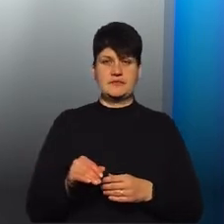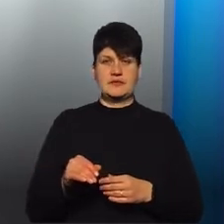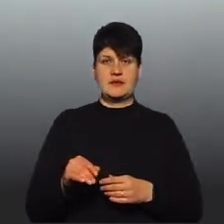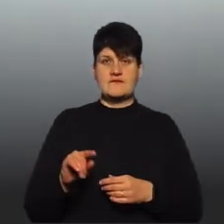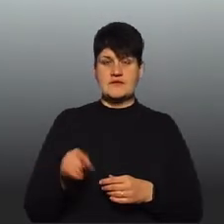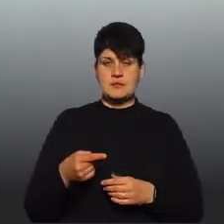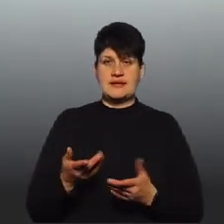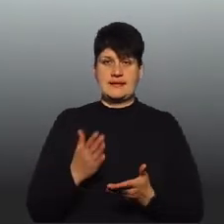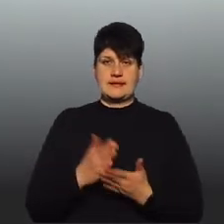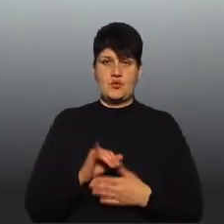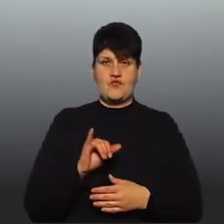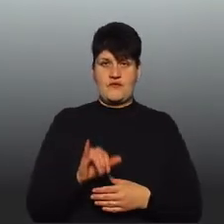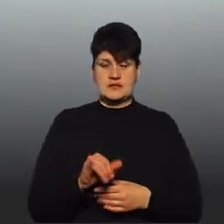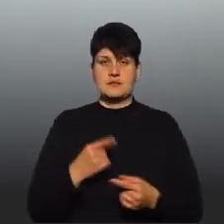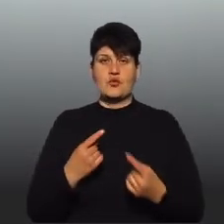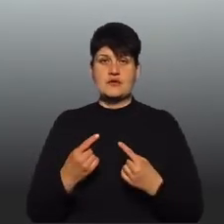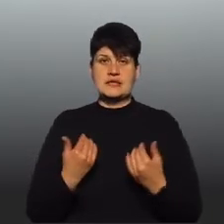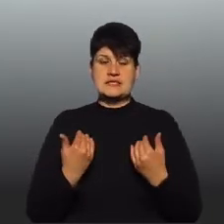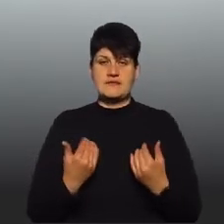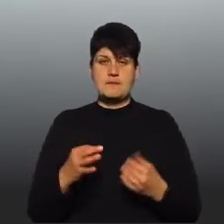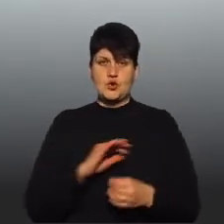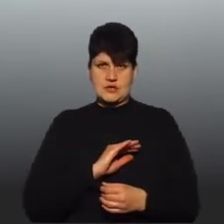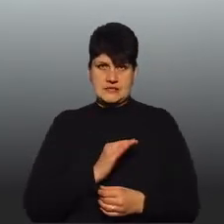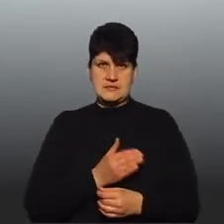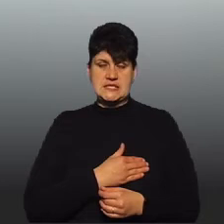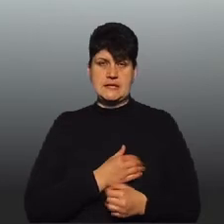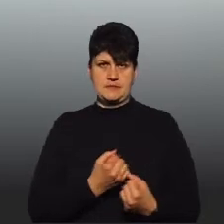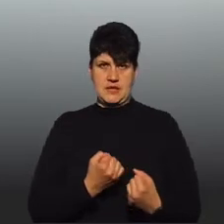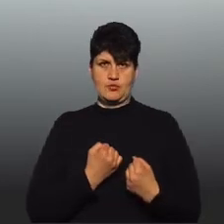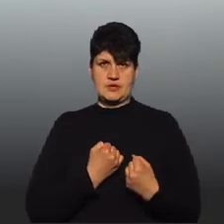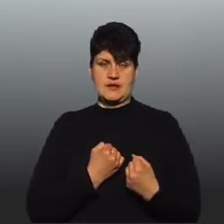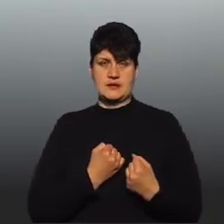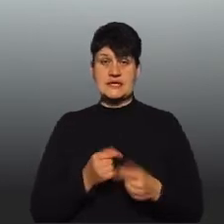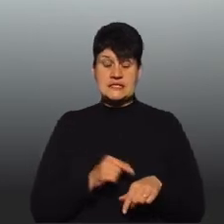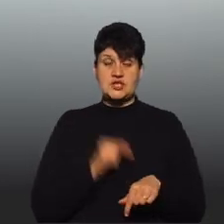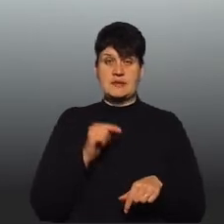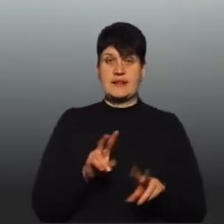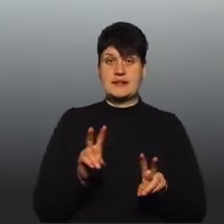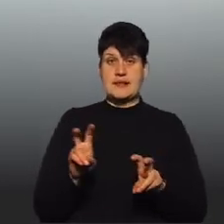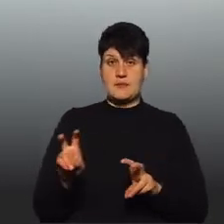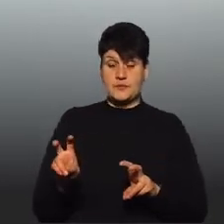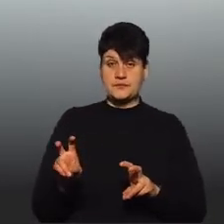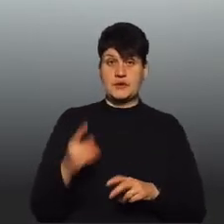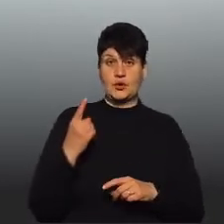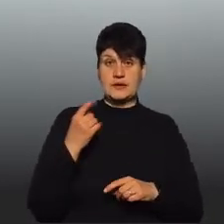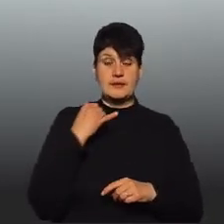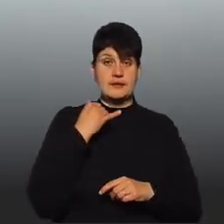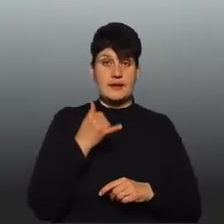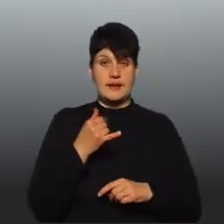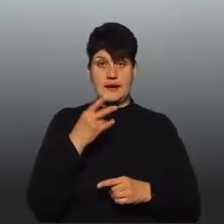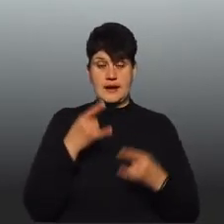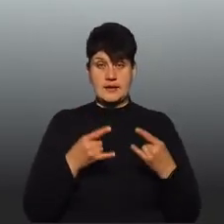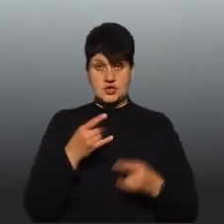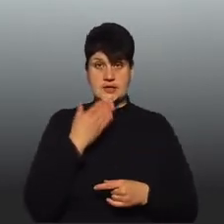ми говорили з вами про таке зміцнення імунітету, дещо зачепили цю тему, і от одна телеглядачка запитує Viber,